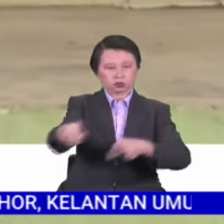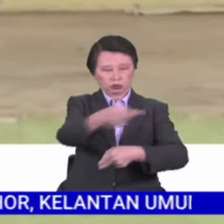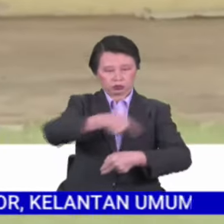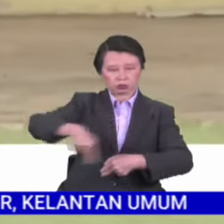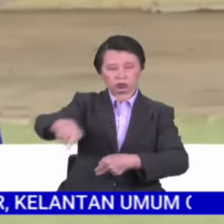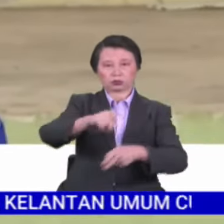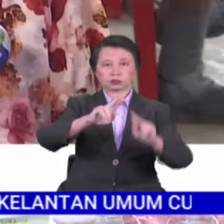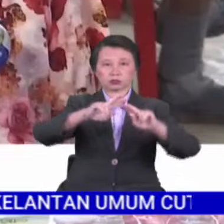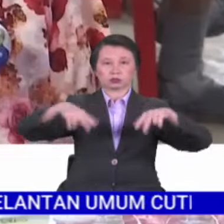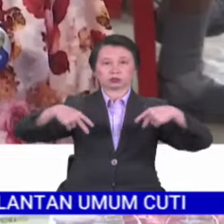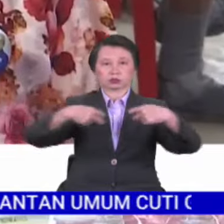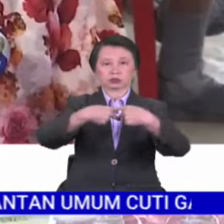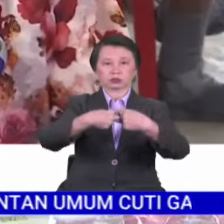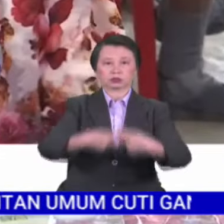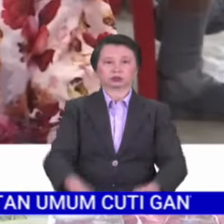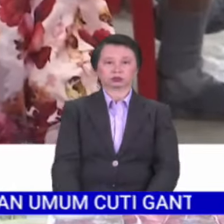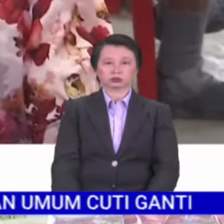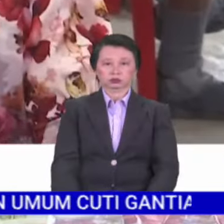parti.